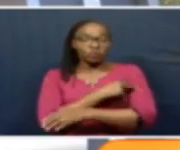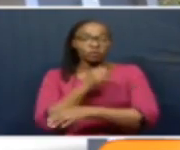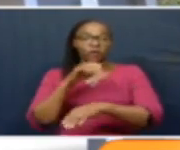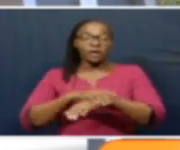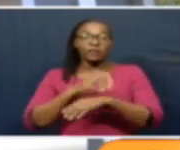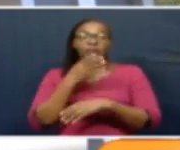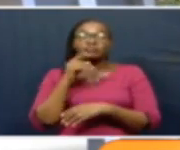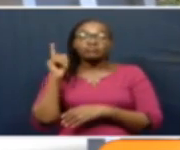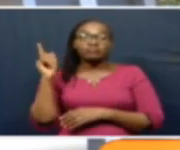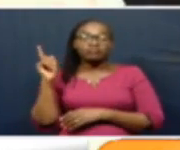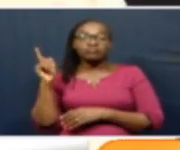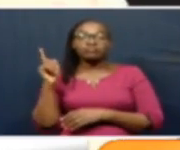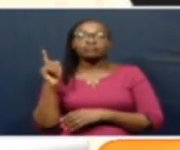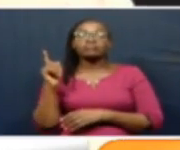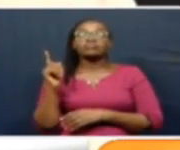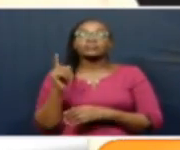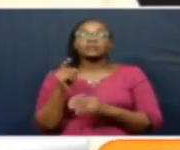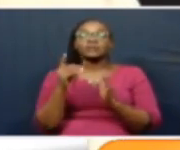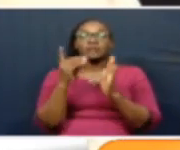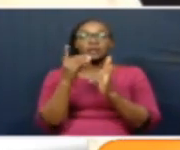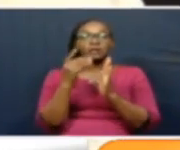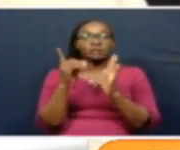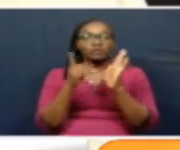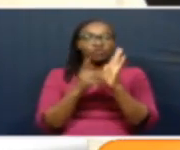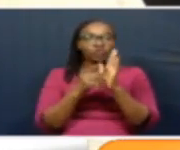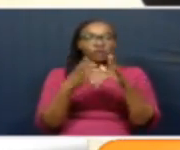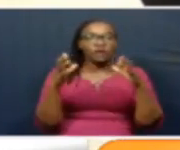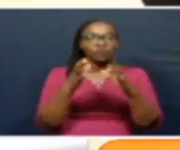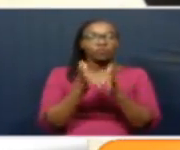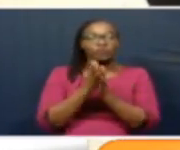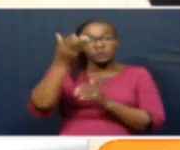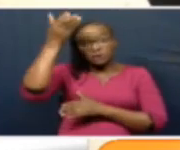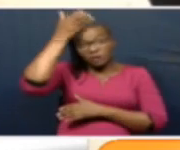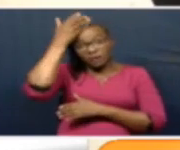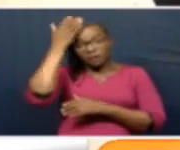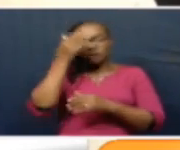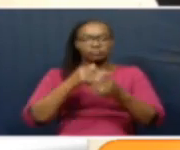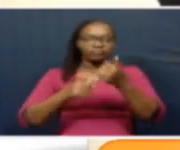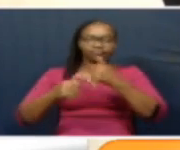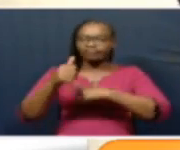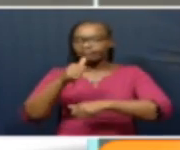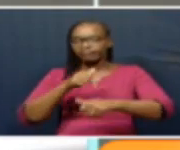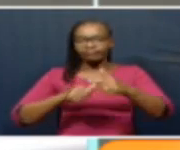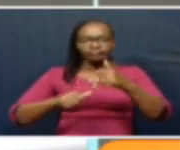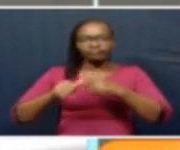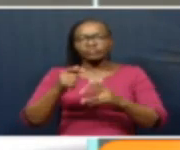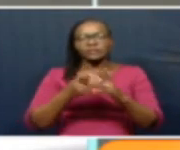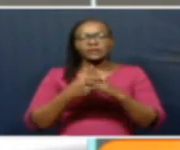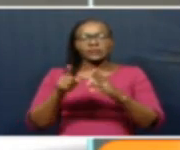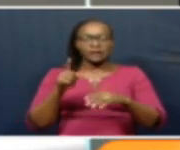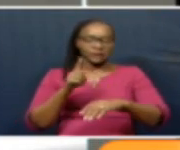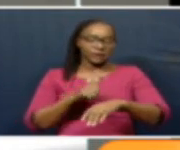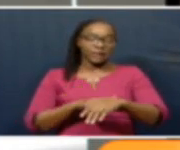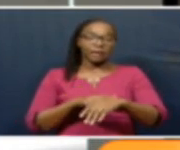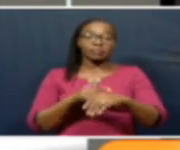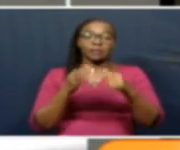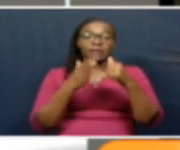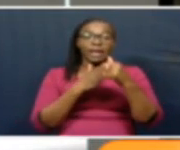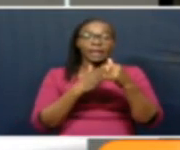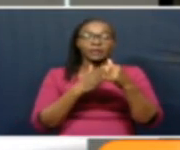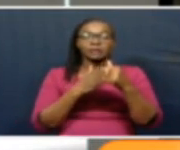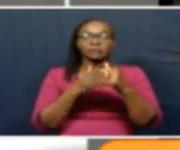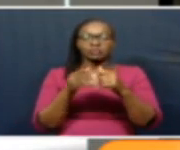Ibrahim, madaktari wa upasuaji pamoja na wauguzi walifanya operesheni hiyo ambayo ilianza saa 3 jioni hadi saa